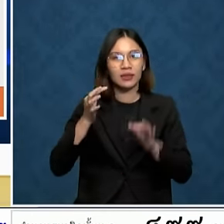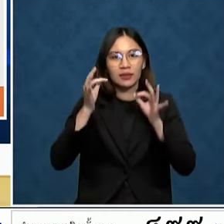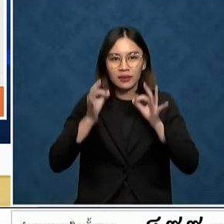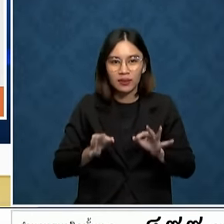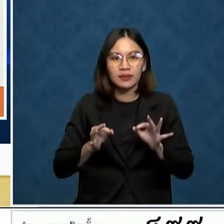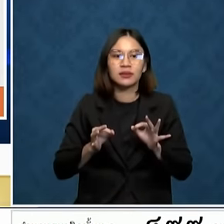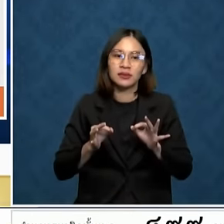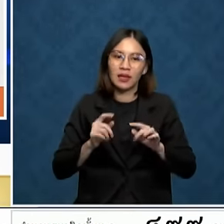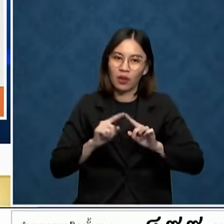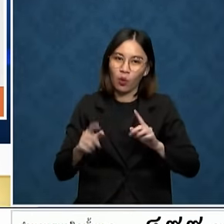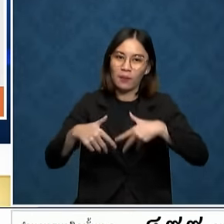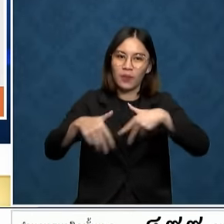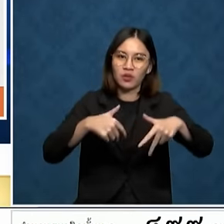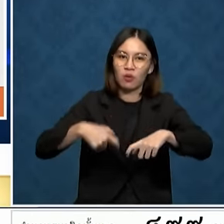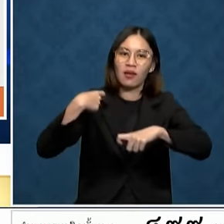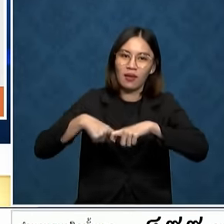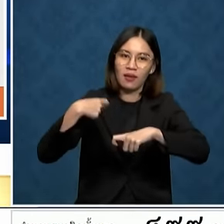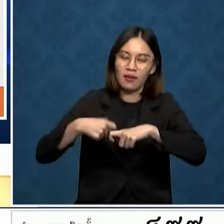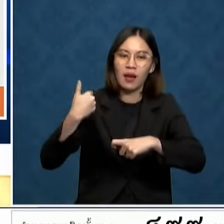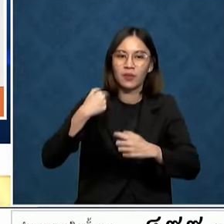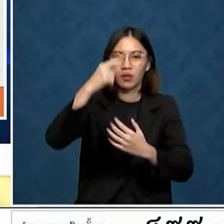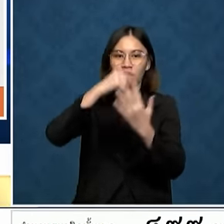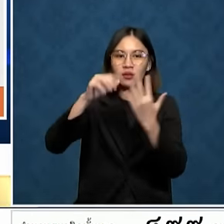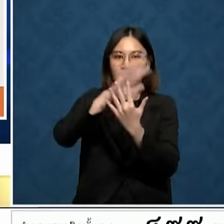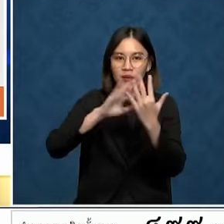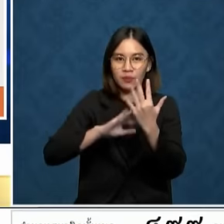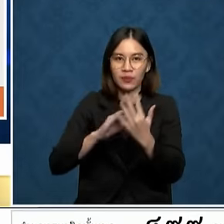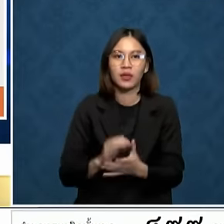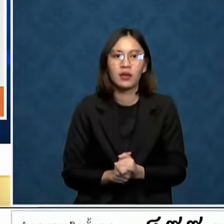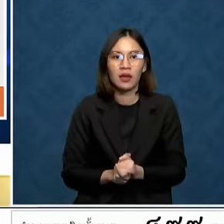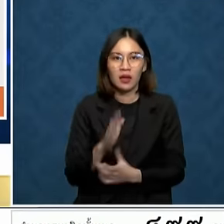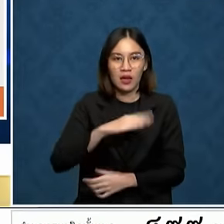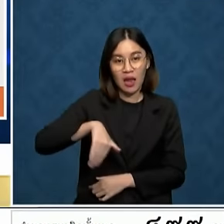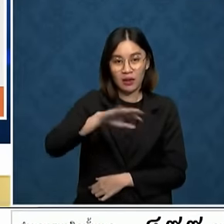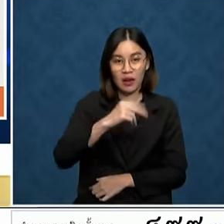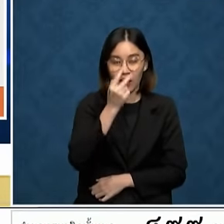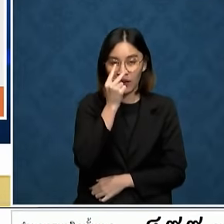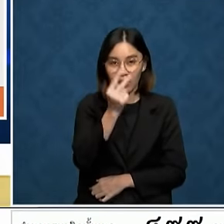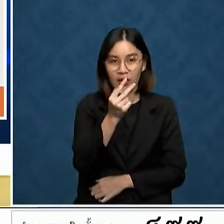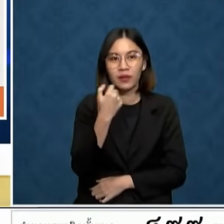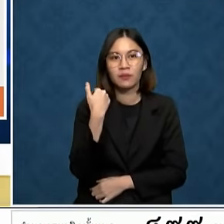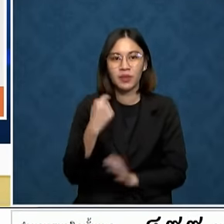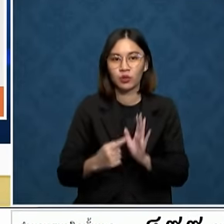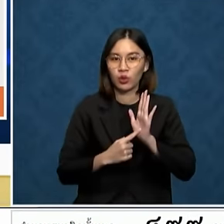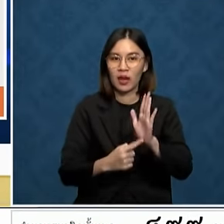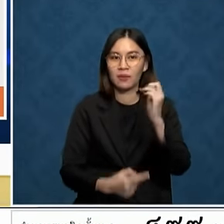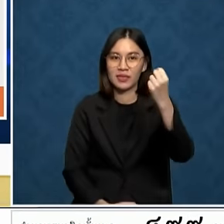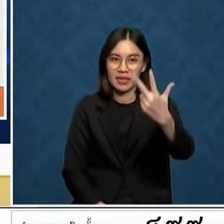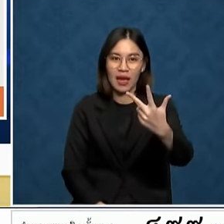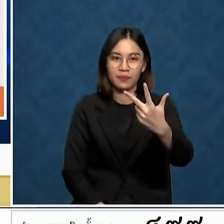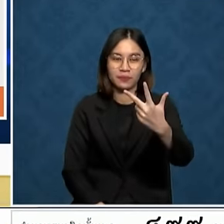มาด้คามยากลำบากของพน้ปชาชนทั่วประเทศซึผมจะขออนิยตฉายภาพใหท่ปทานเห็ทั้หมด 3, ตัอยากด้กัน